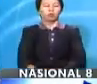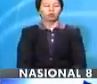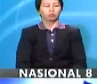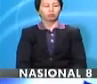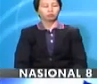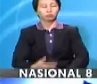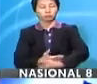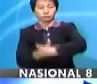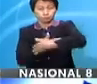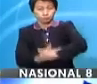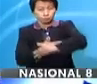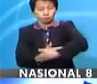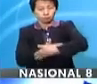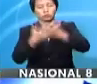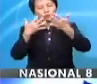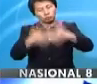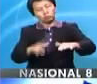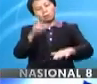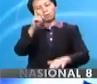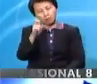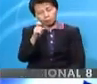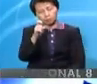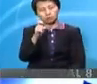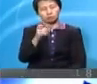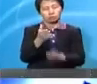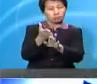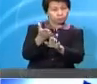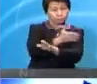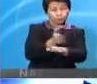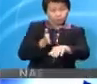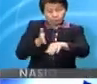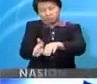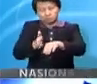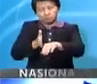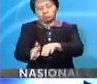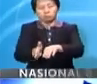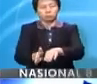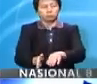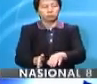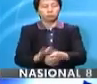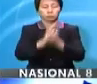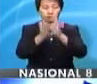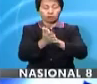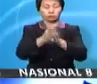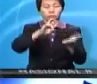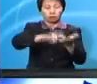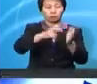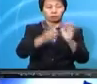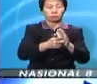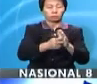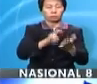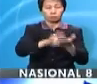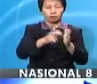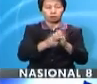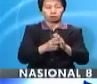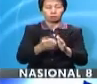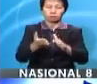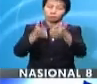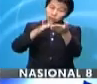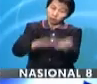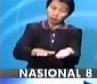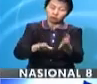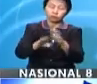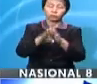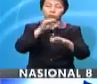tersebut telah mati sebelum dikerat. Oh. Jadi maknanya dia ni mati mungkin